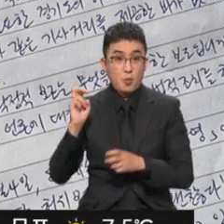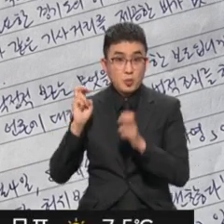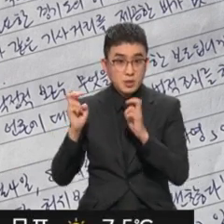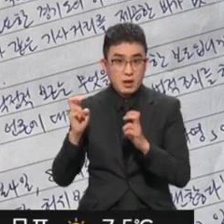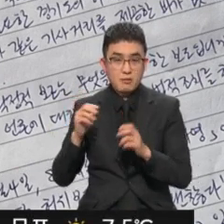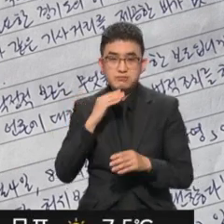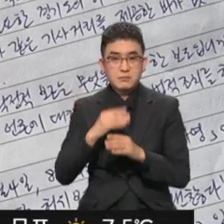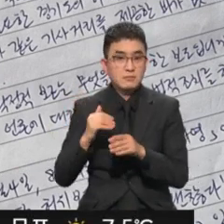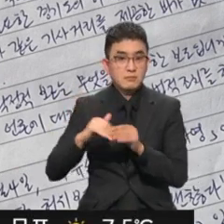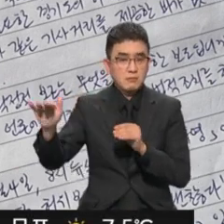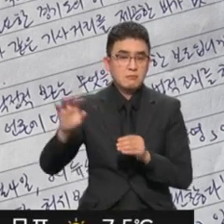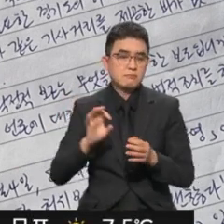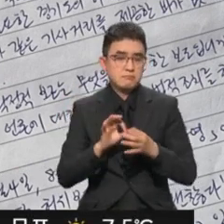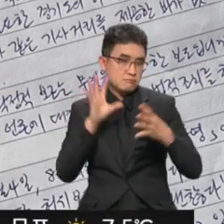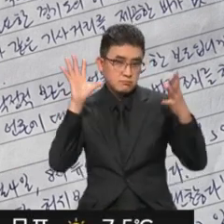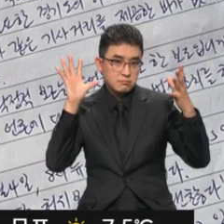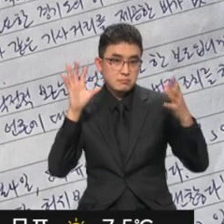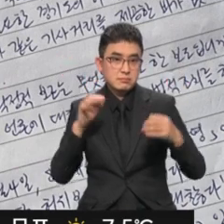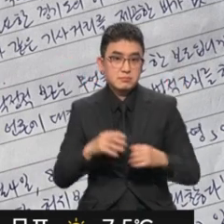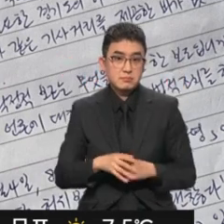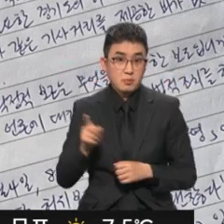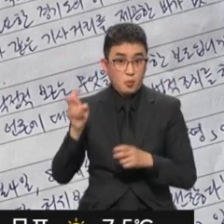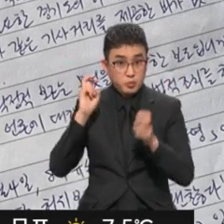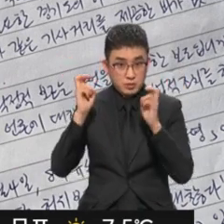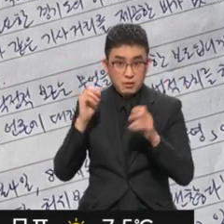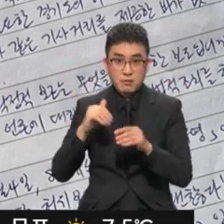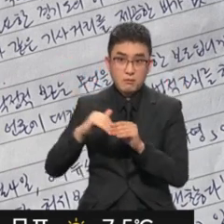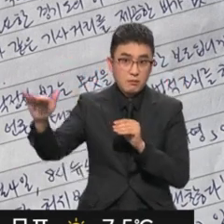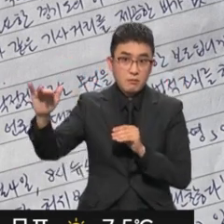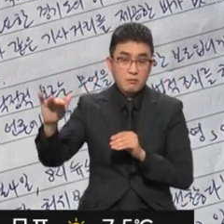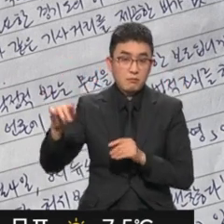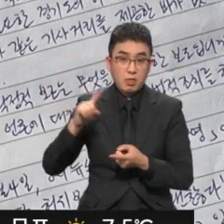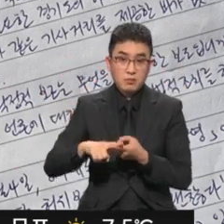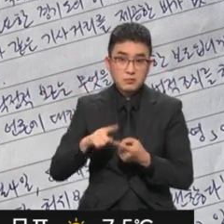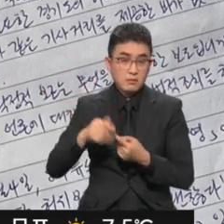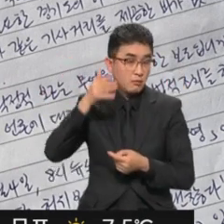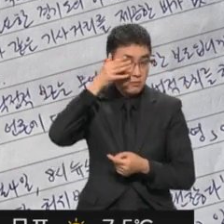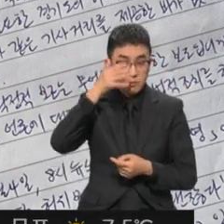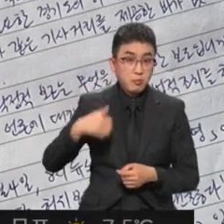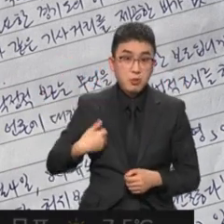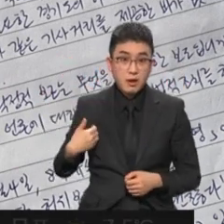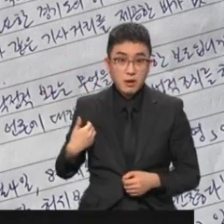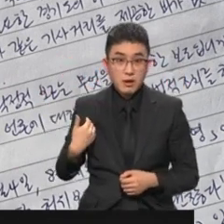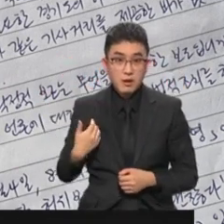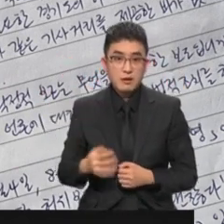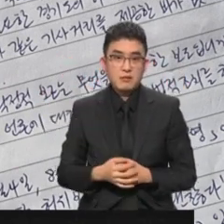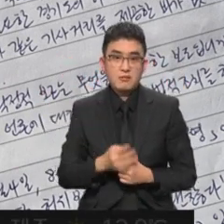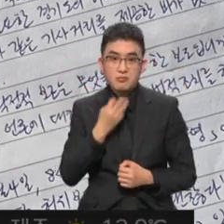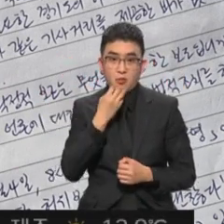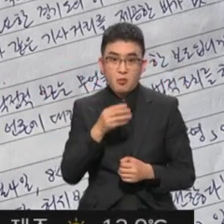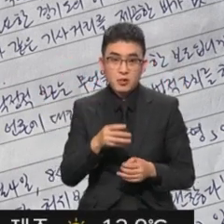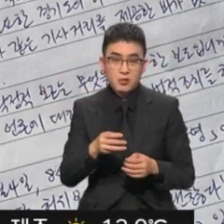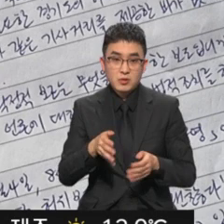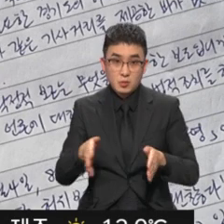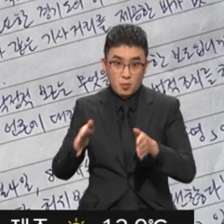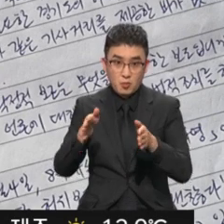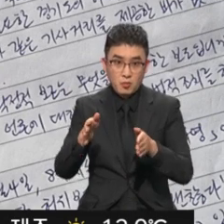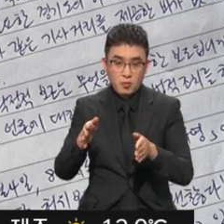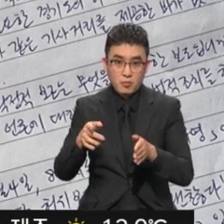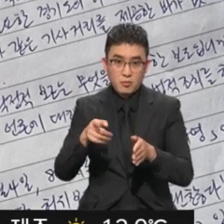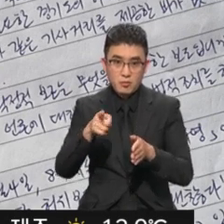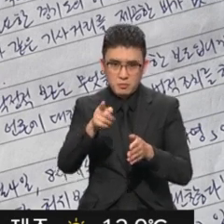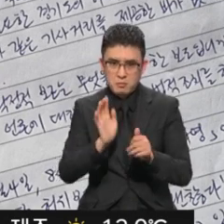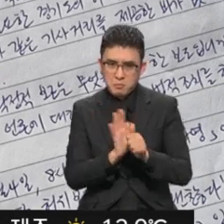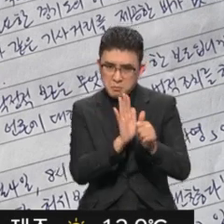쌍방울의 대북 송금이 이루어진 사실을 전혀 알지 못했을 뿐만 아니라 경기도를 위해서 쌍방울이 북한에 금전을